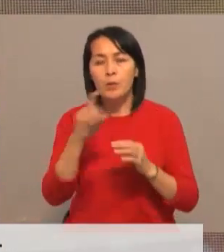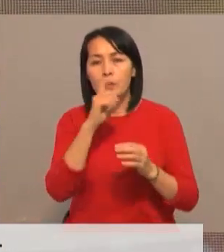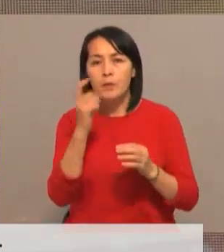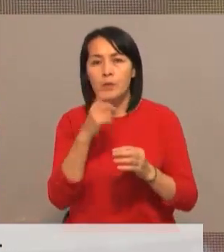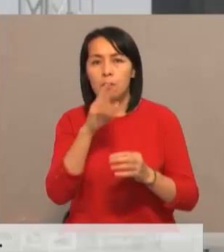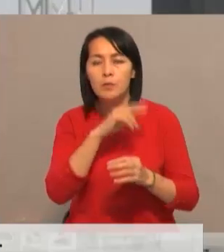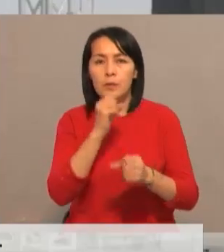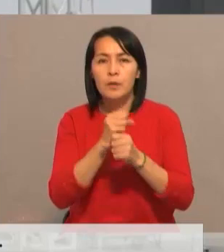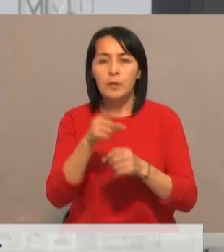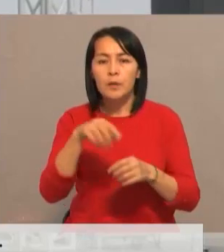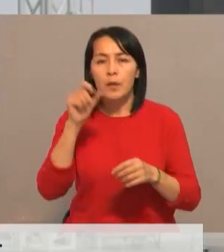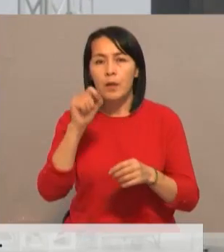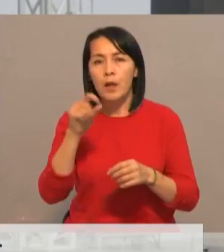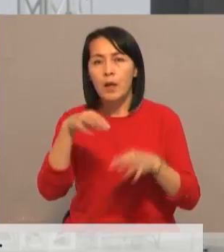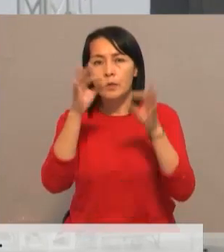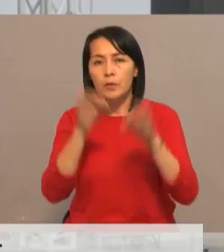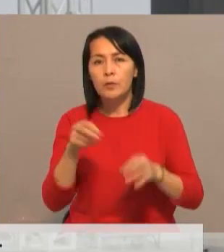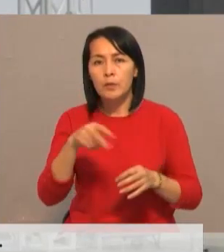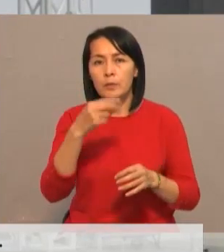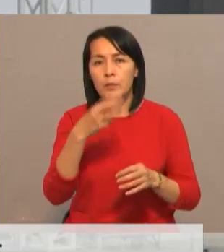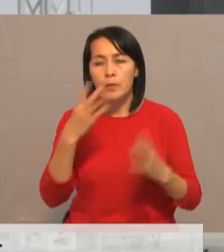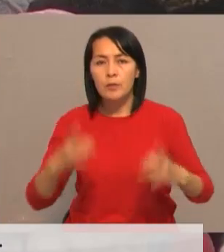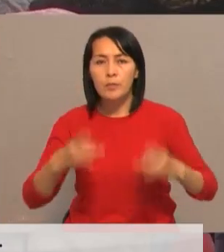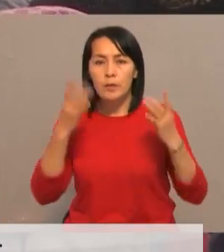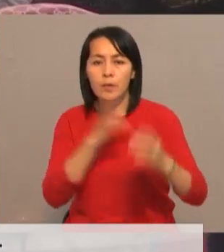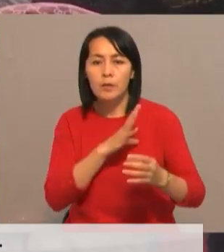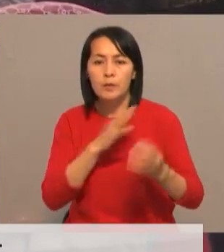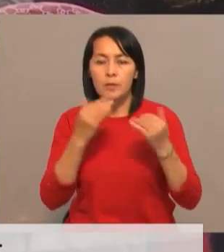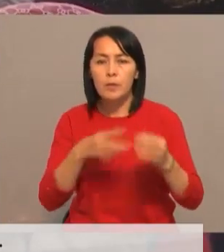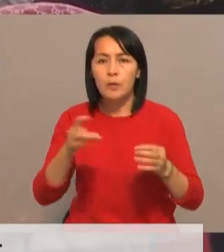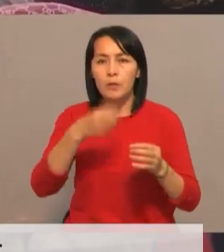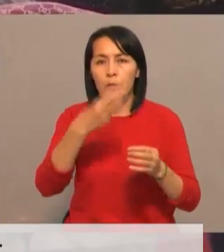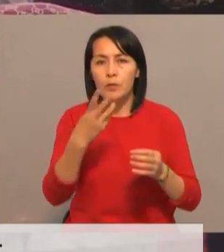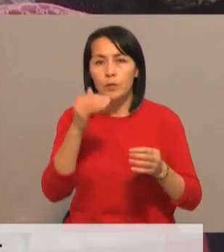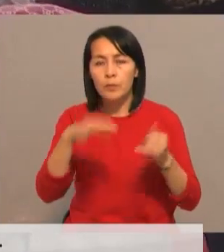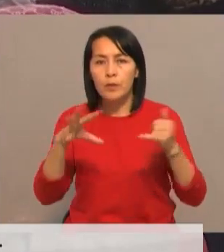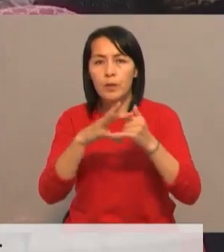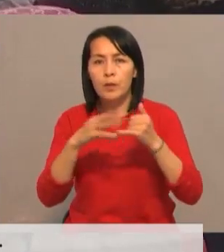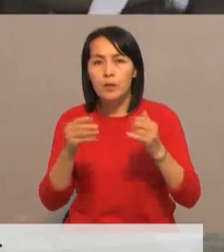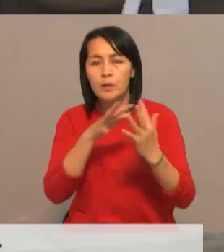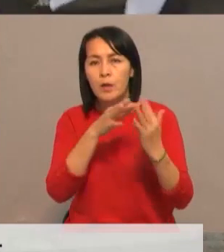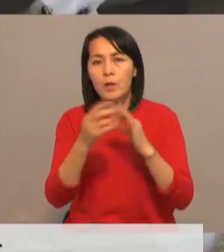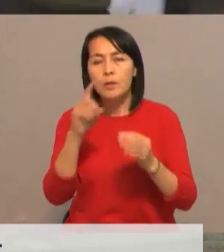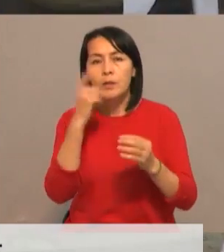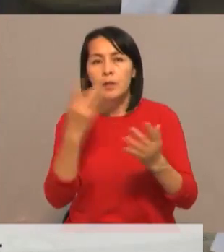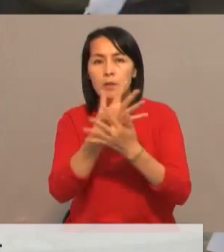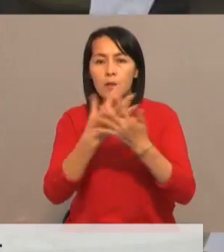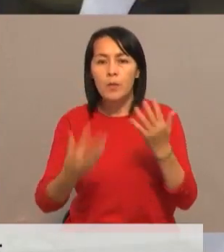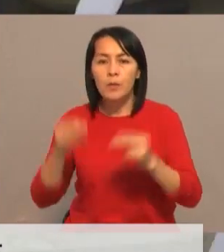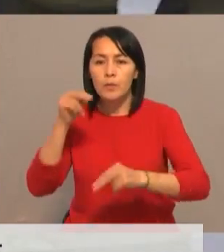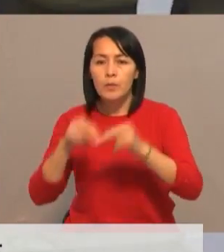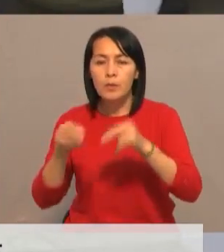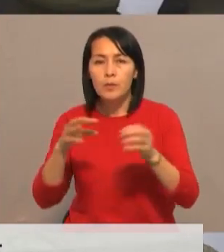саласы еңбеккерлерінің Алтын күз 2023 мерекесі өтті. Биыл ауданда 34 мың гектар жерге ауыл шаруашылығы өнімі